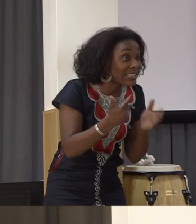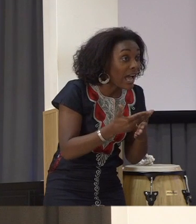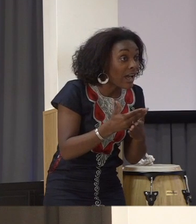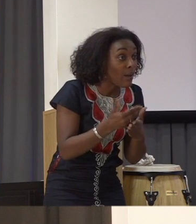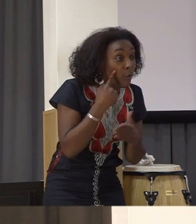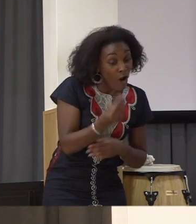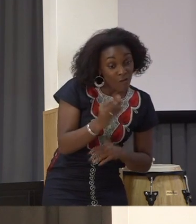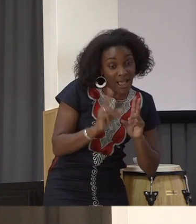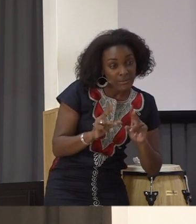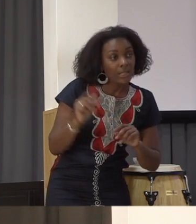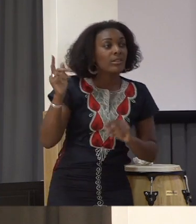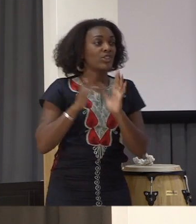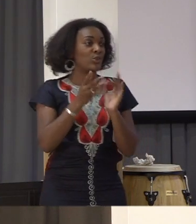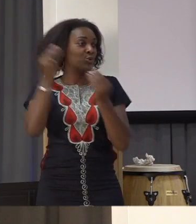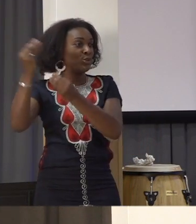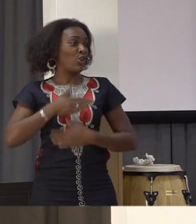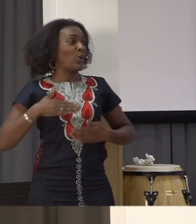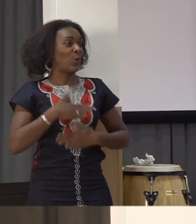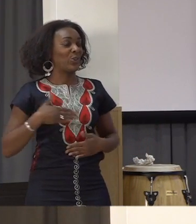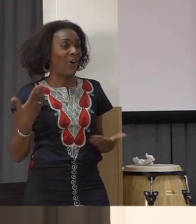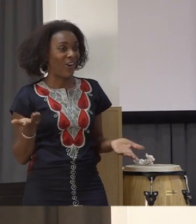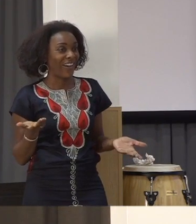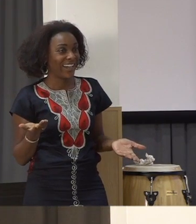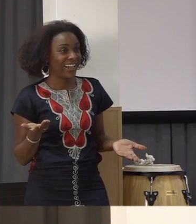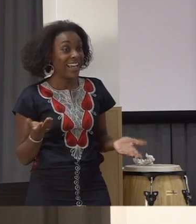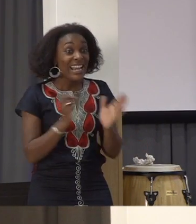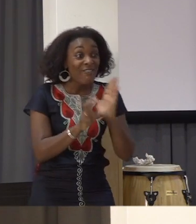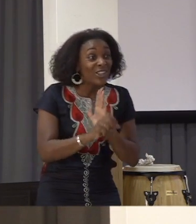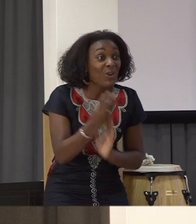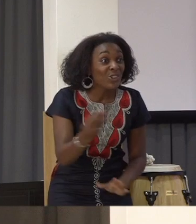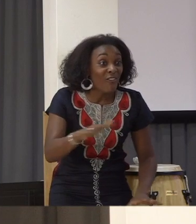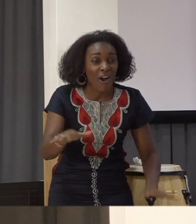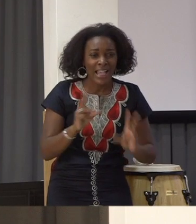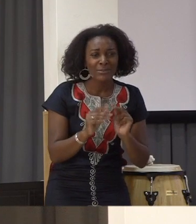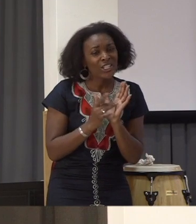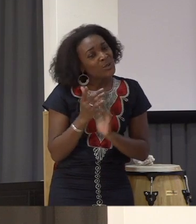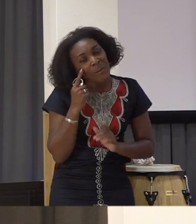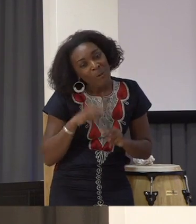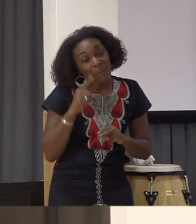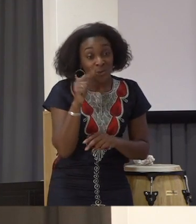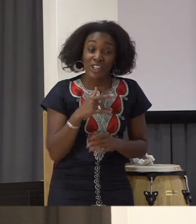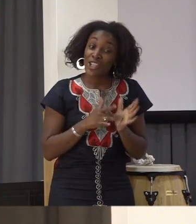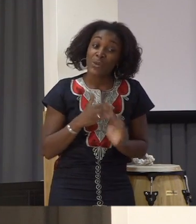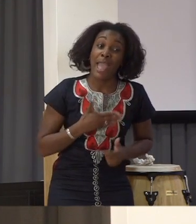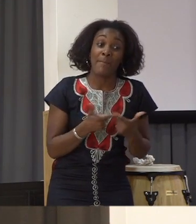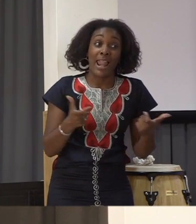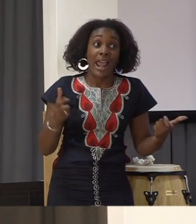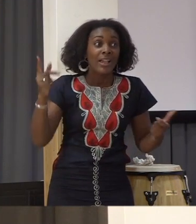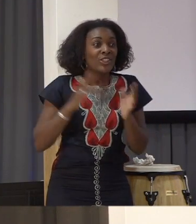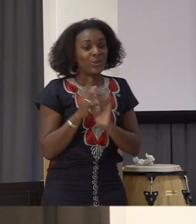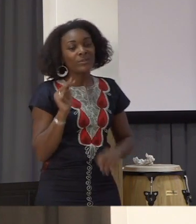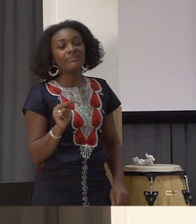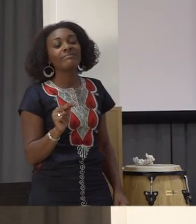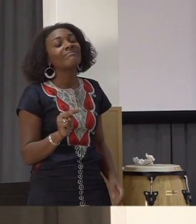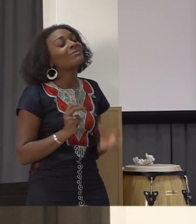ça? Cela réjouit Dieu lorsque nous annonçons l'évangile aux enfants. Il faut dire aussi que Jésus prêchait la